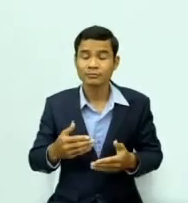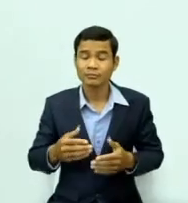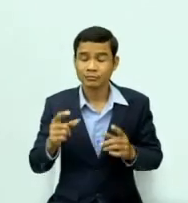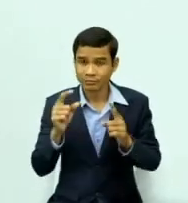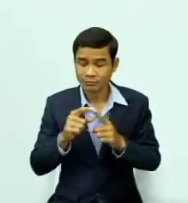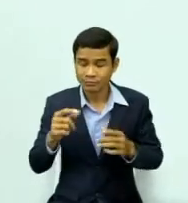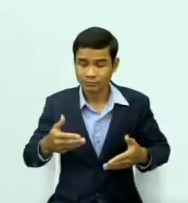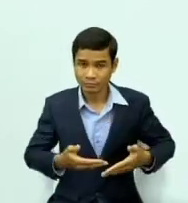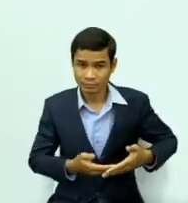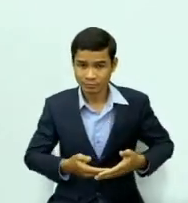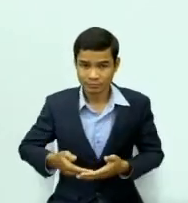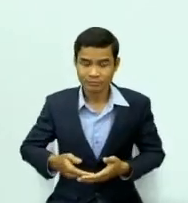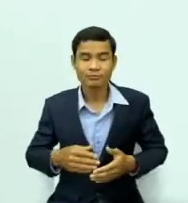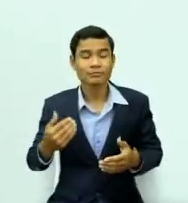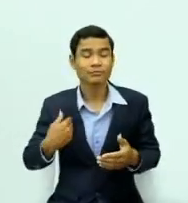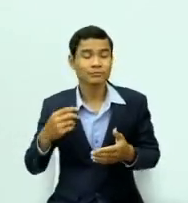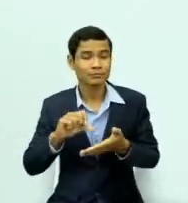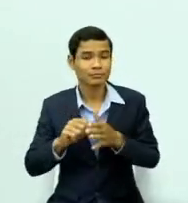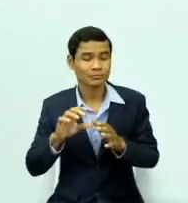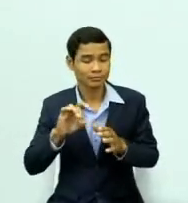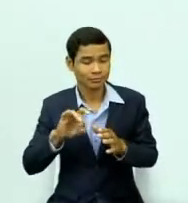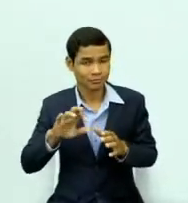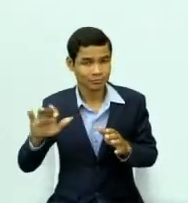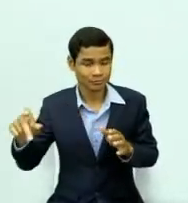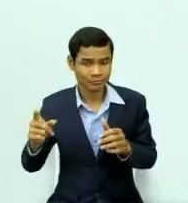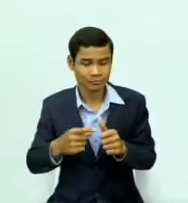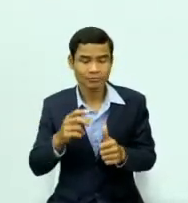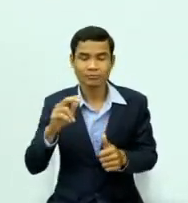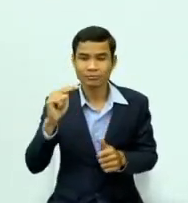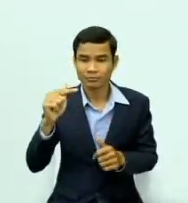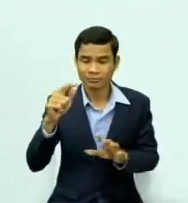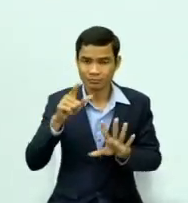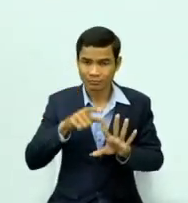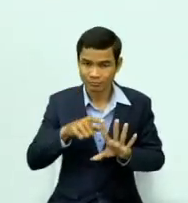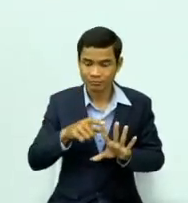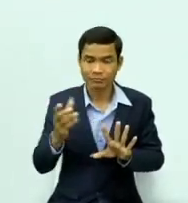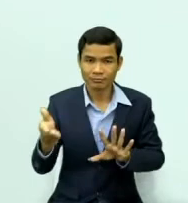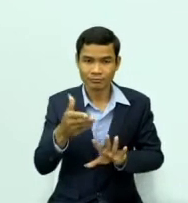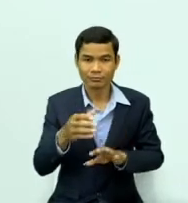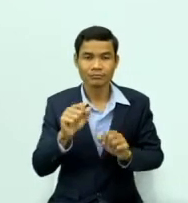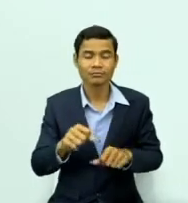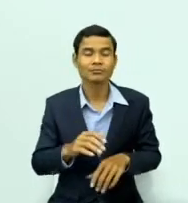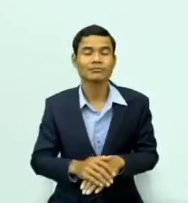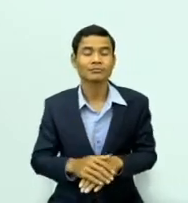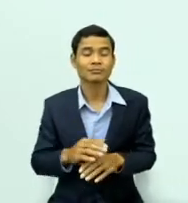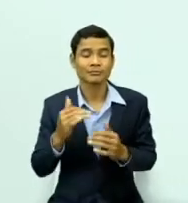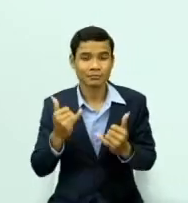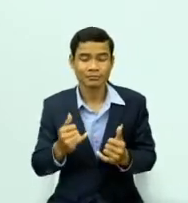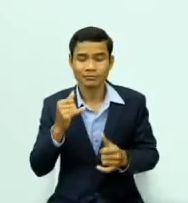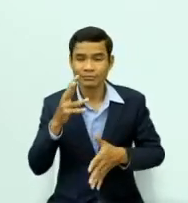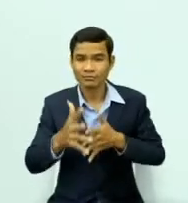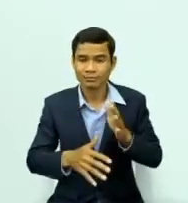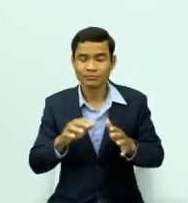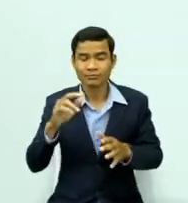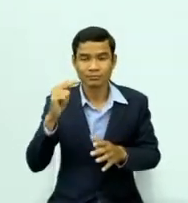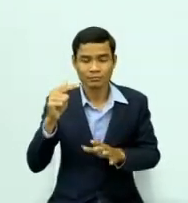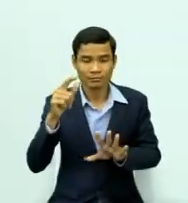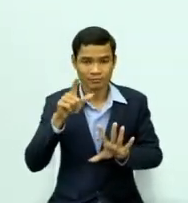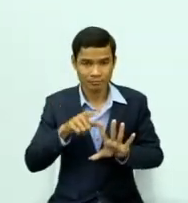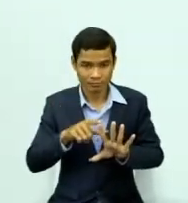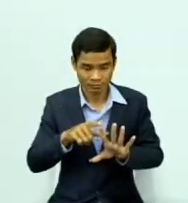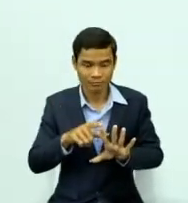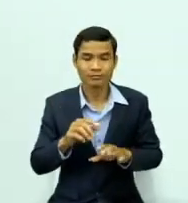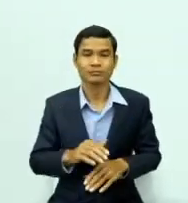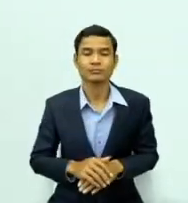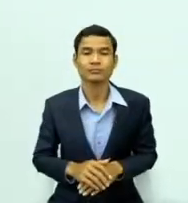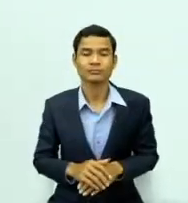hết cứ miên sâu đau ngò nè con nó. Chà. Ấy lên nít nè cừu nâng bằng lỡ sâu ngò nè con sẽ đập tình ọc này.